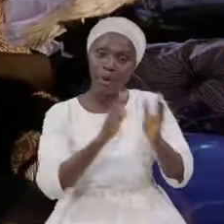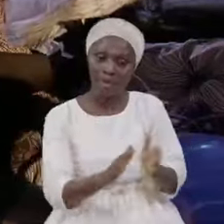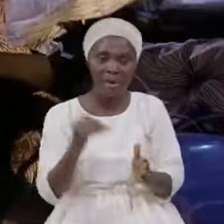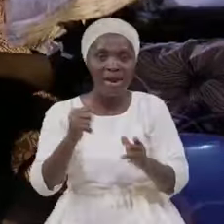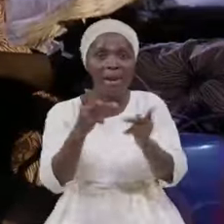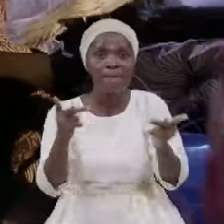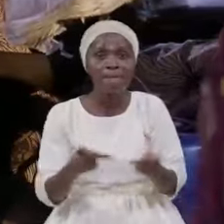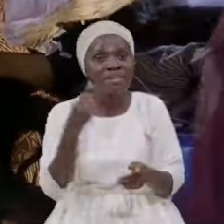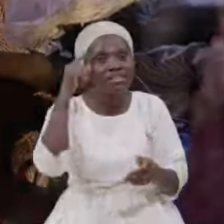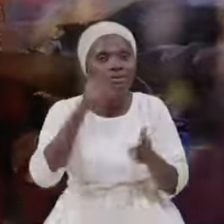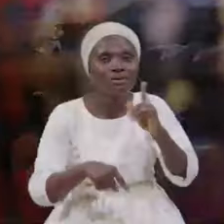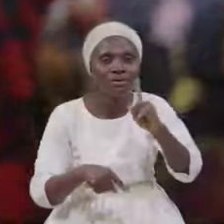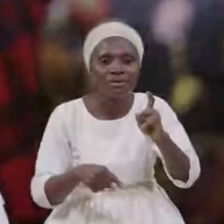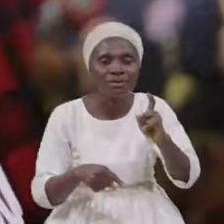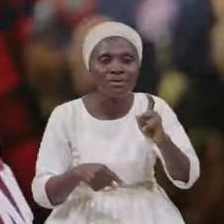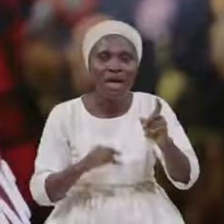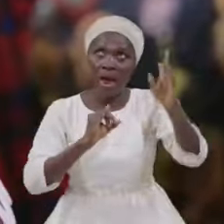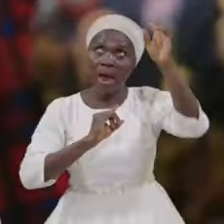Je vais vous préparer une place.